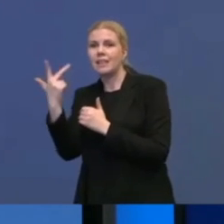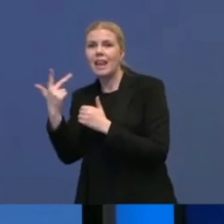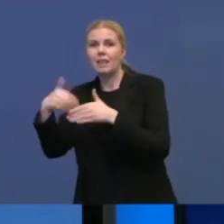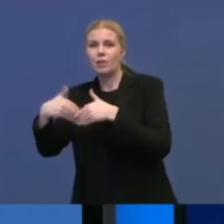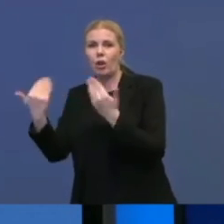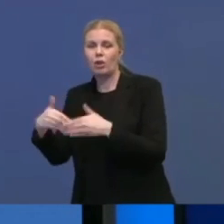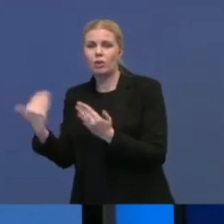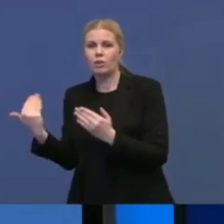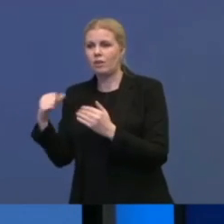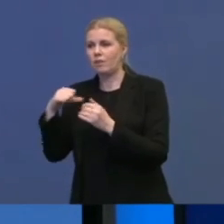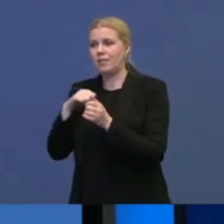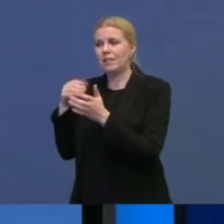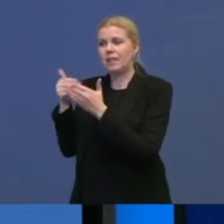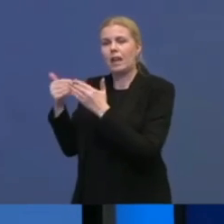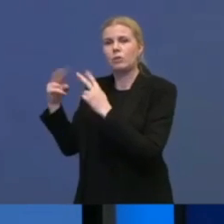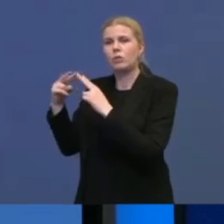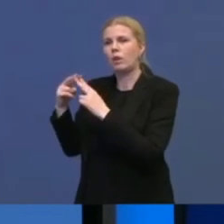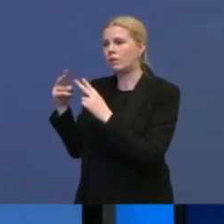halei COVID-sagaalituban.